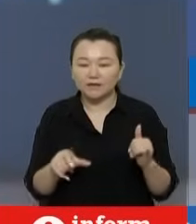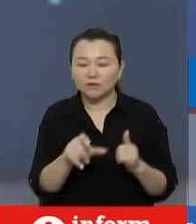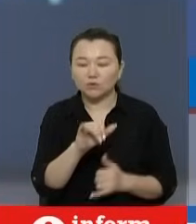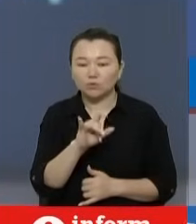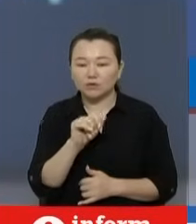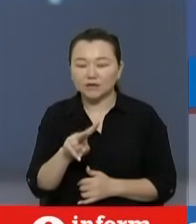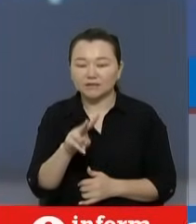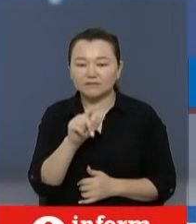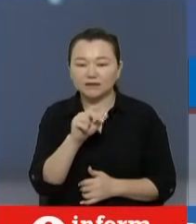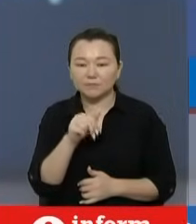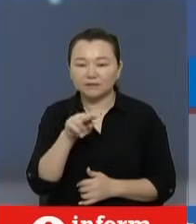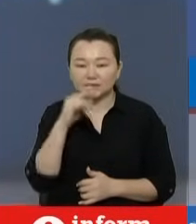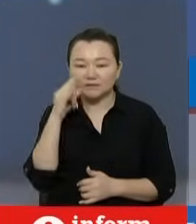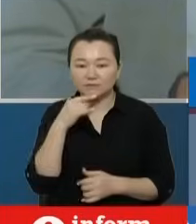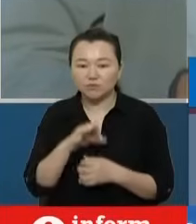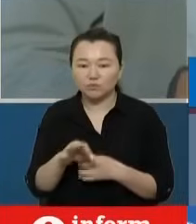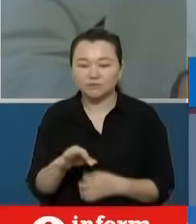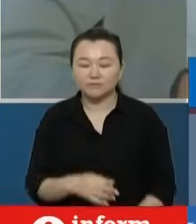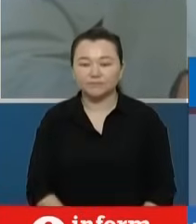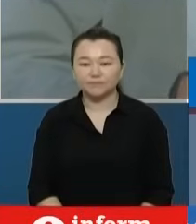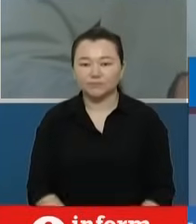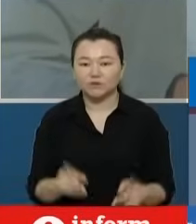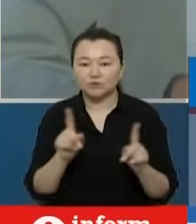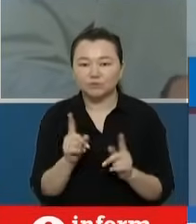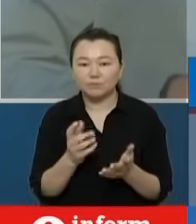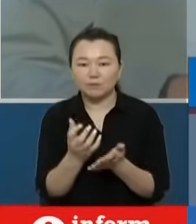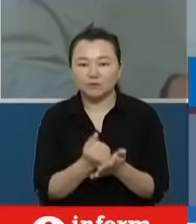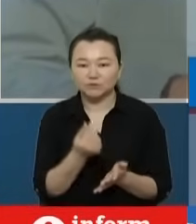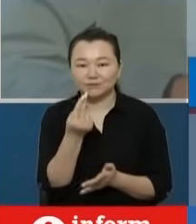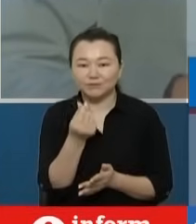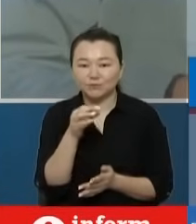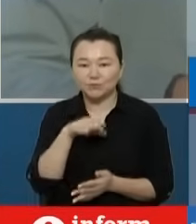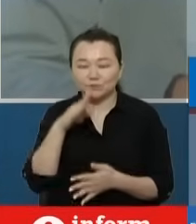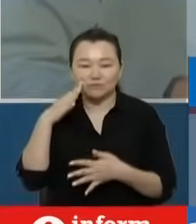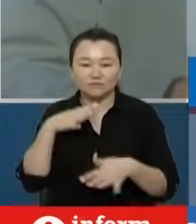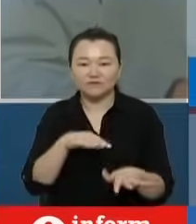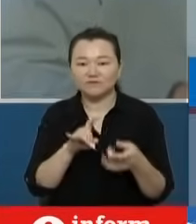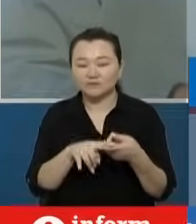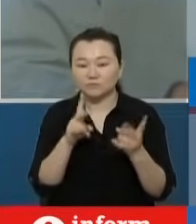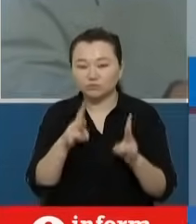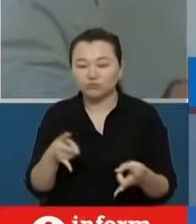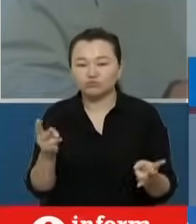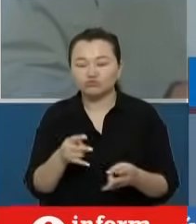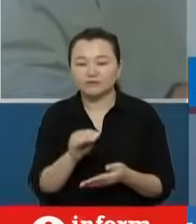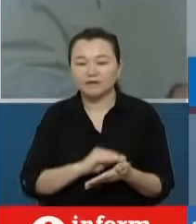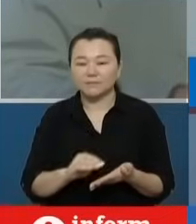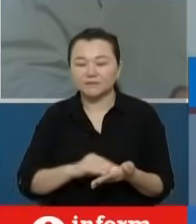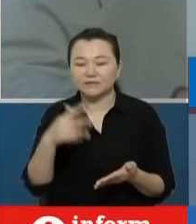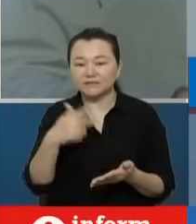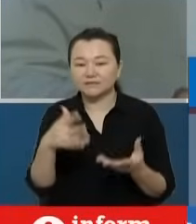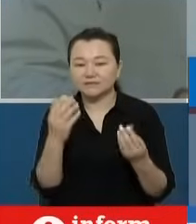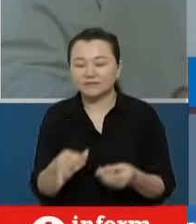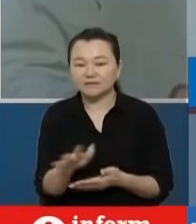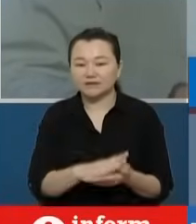территории Западно-Казахстанской области. Чтобы получить компенсацию от паводков, пострадавшим необходимо написать в течение 30 дней